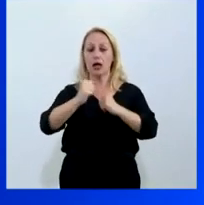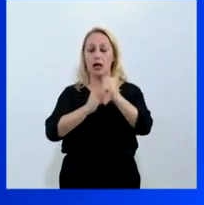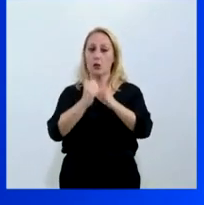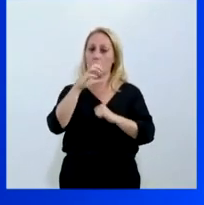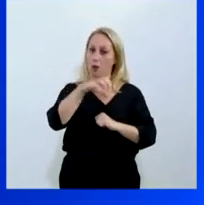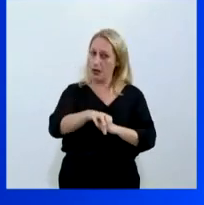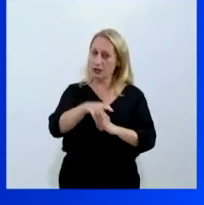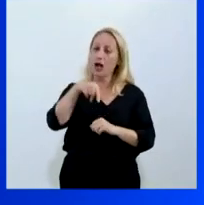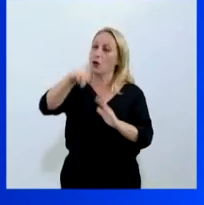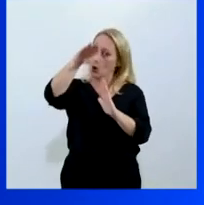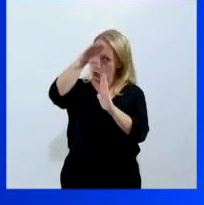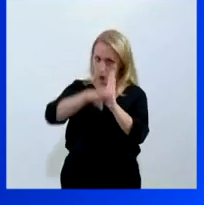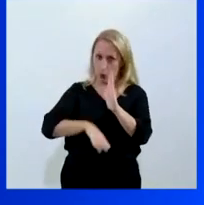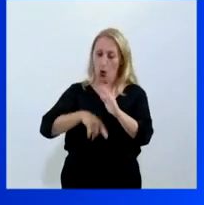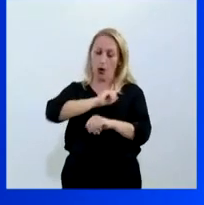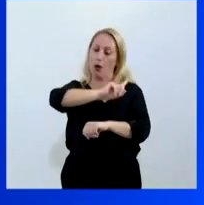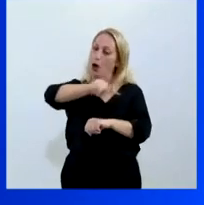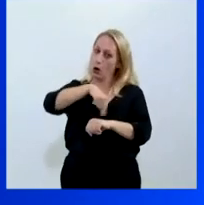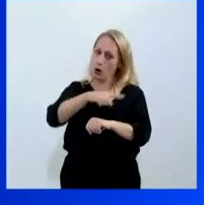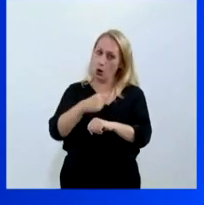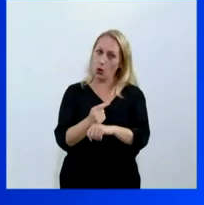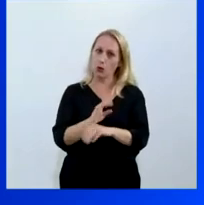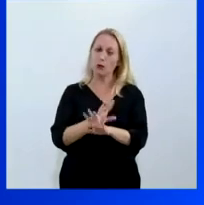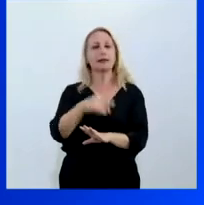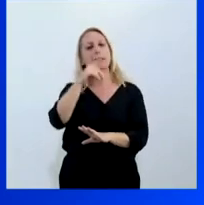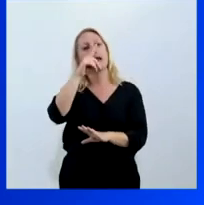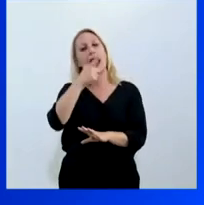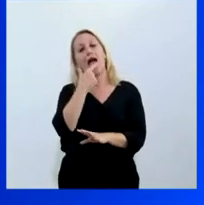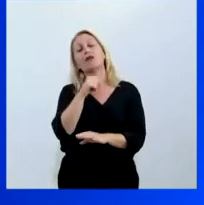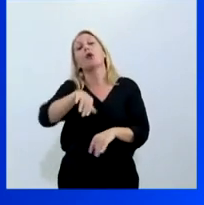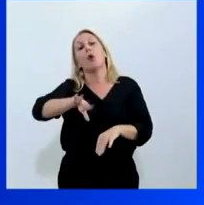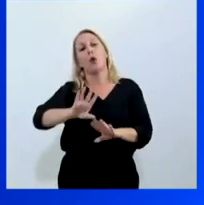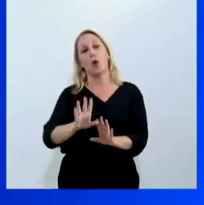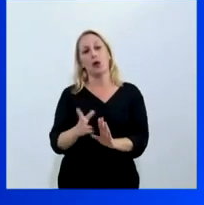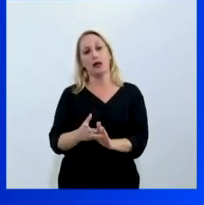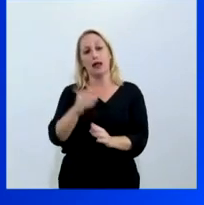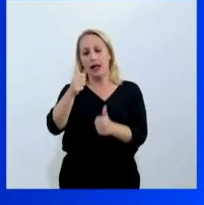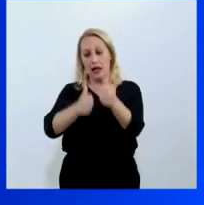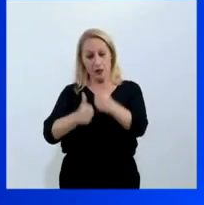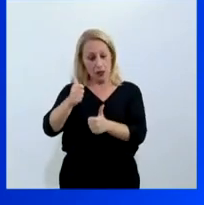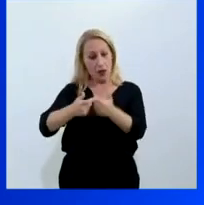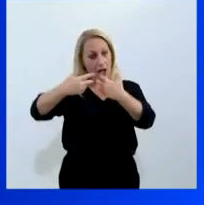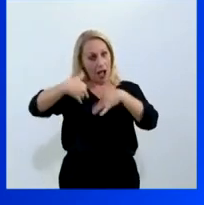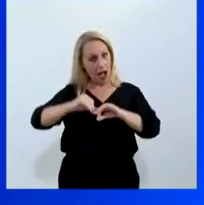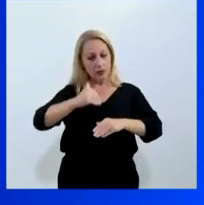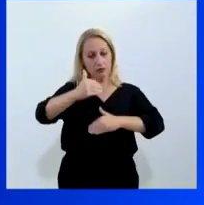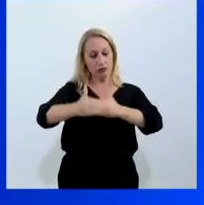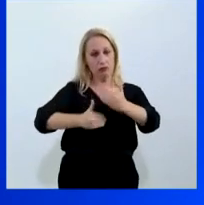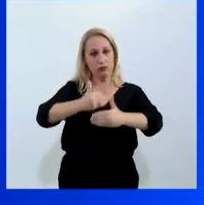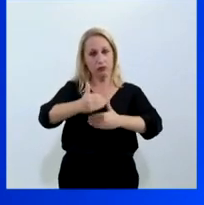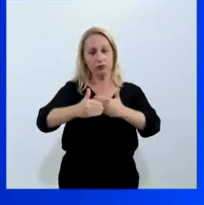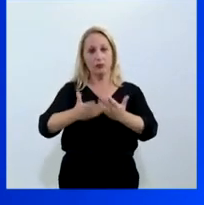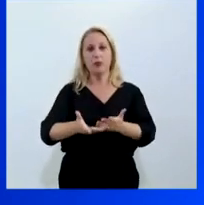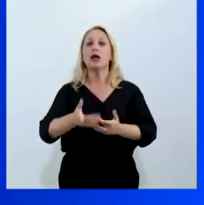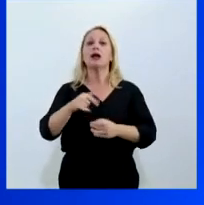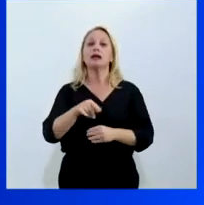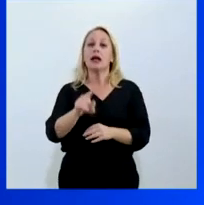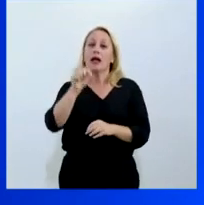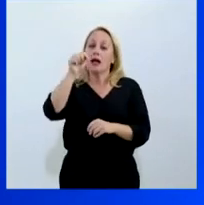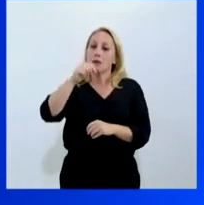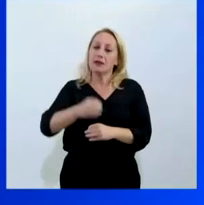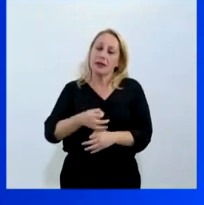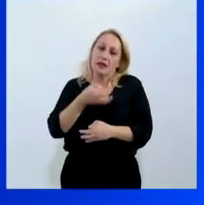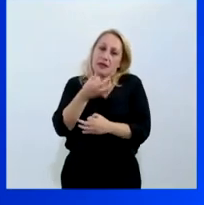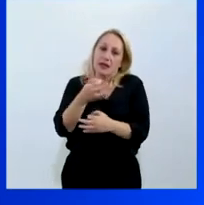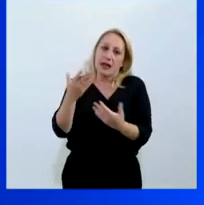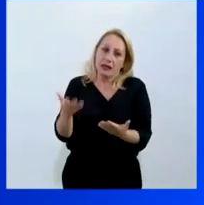πήρε χρόνο, η αλήθεια είναι, για να το οριμάσουμε, όχι εύκολο. Οι διαγωνιστικές διαδικασίες έχουν αρχίσει να τρέχουν και θα σας έλεγα ότι και η